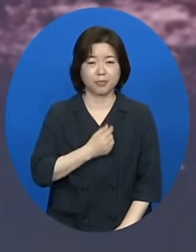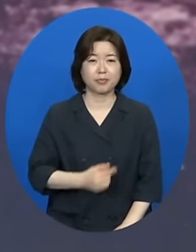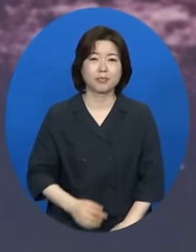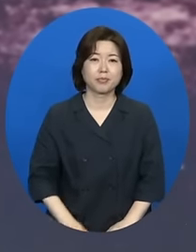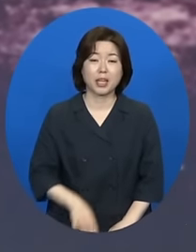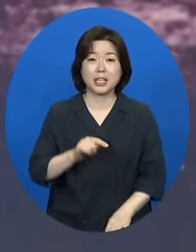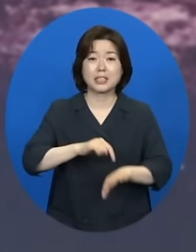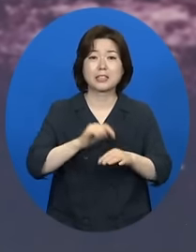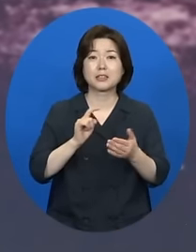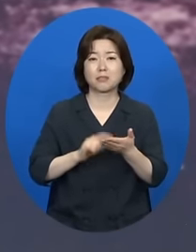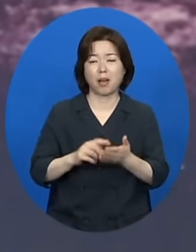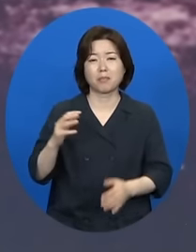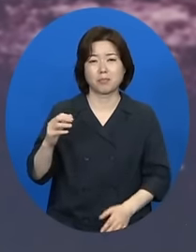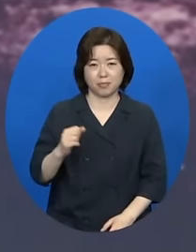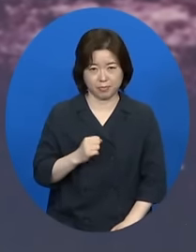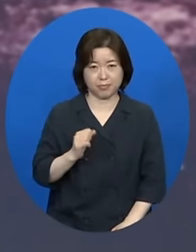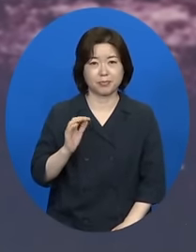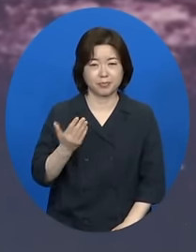그 마음을 갖게 된 겁니다.